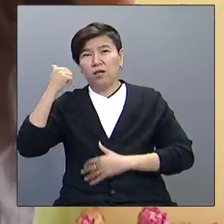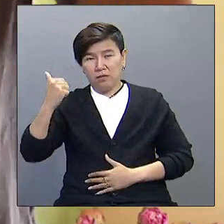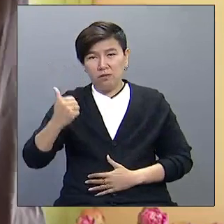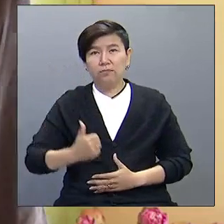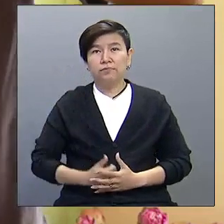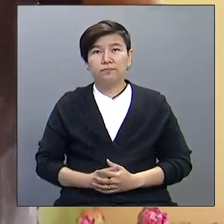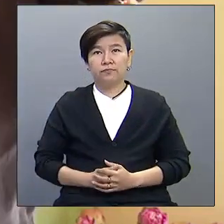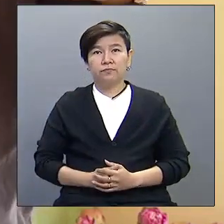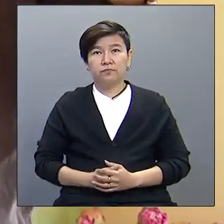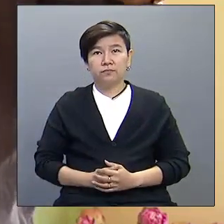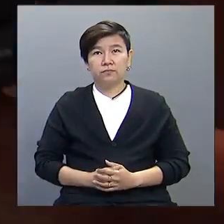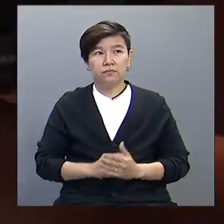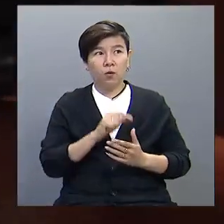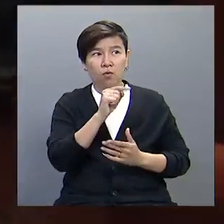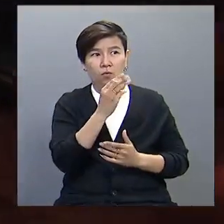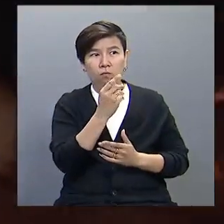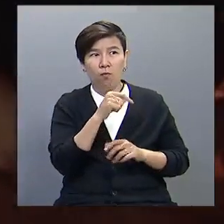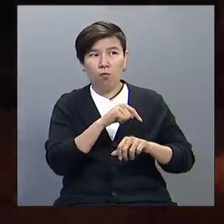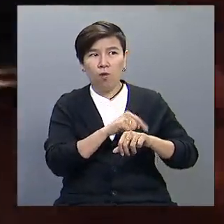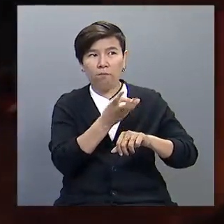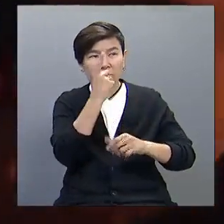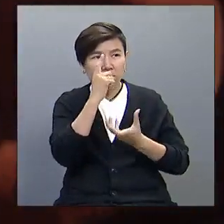อะไรที่เร็วๆดีขึ้น